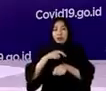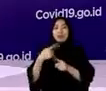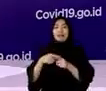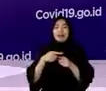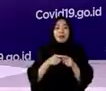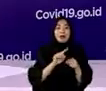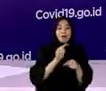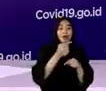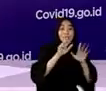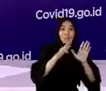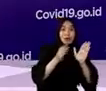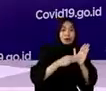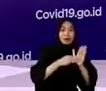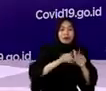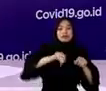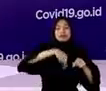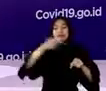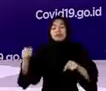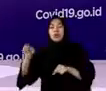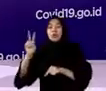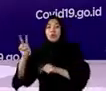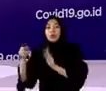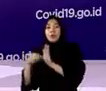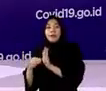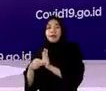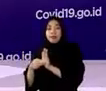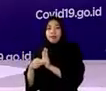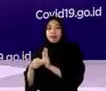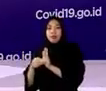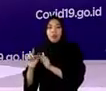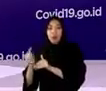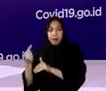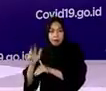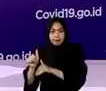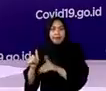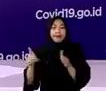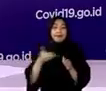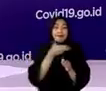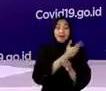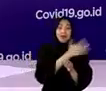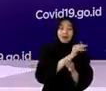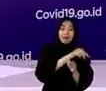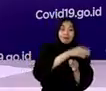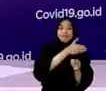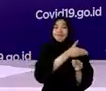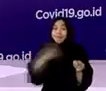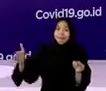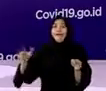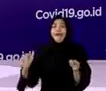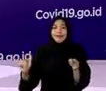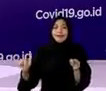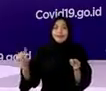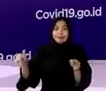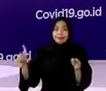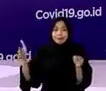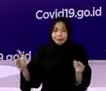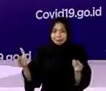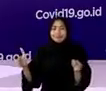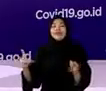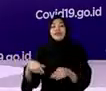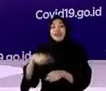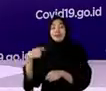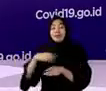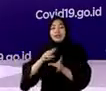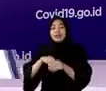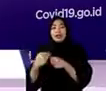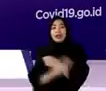9 Maret hingga 22 Maret 2021. Hal ini tertuang dalam Instruksi Menteri Dalam